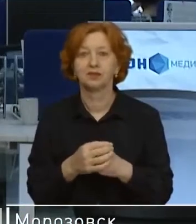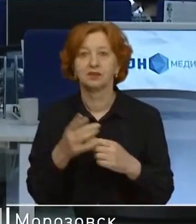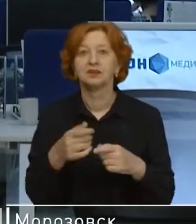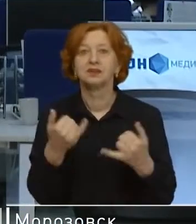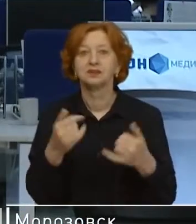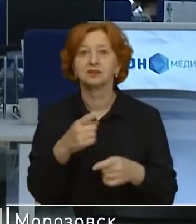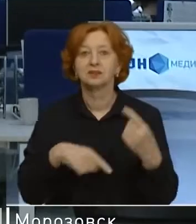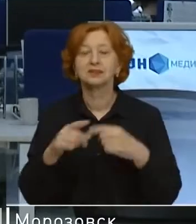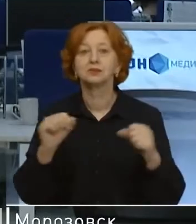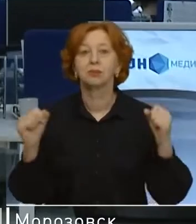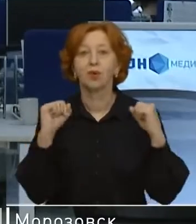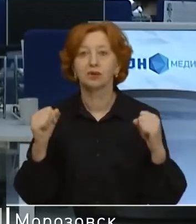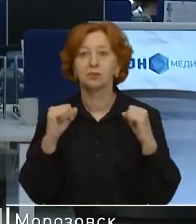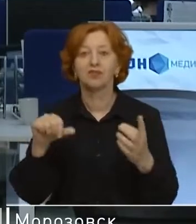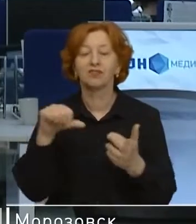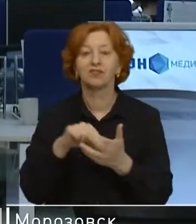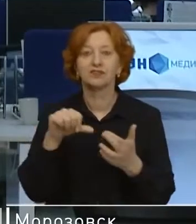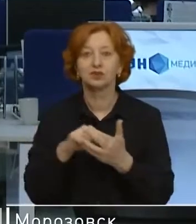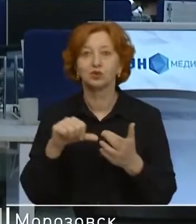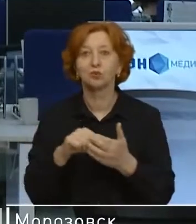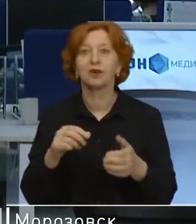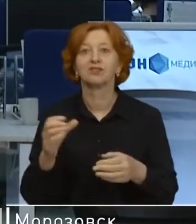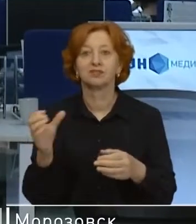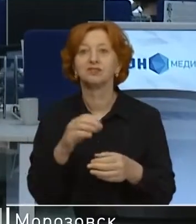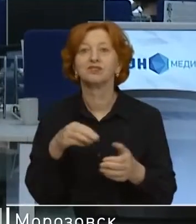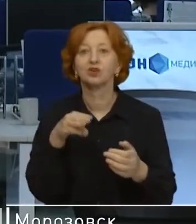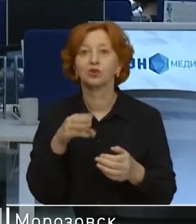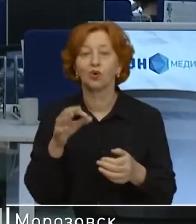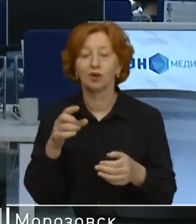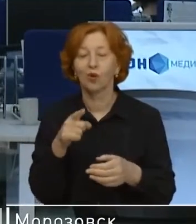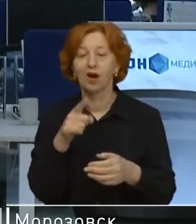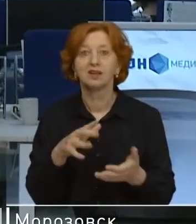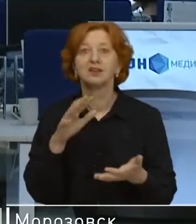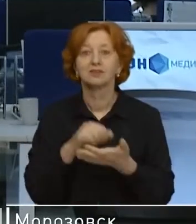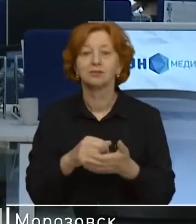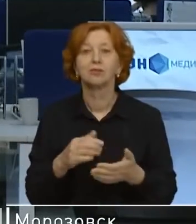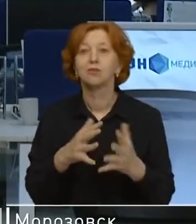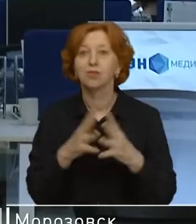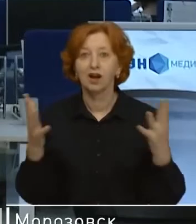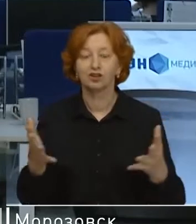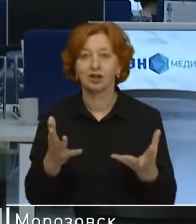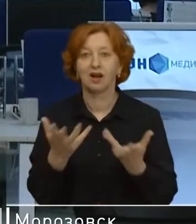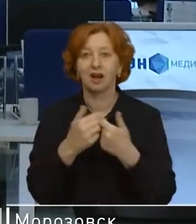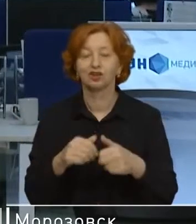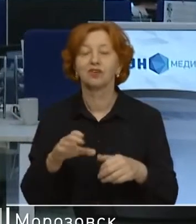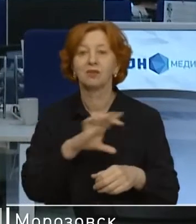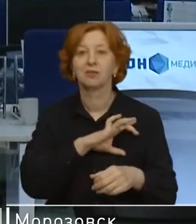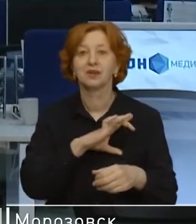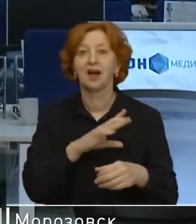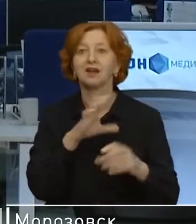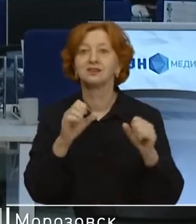19 данских спортсменов выступили на Олимпийских играх в Токио, и они завоевали самое большое количество медалей за все